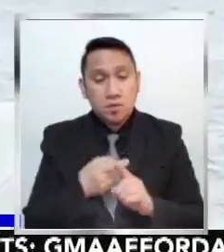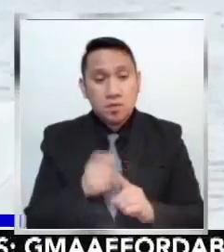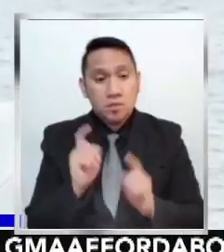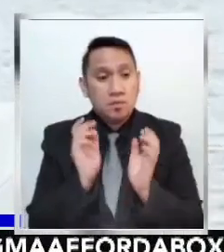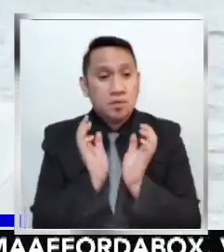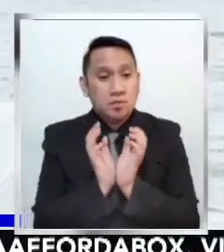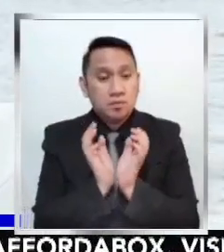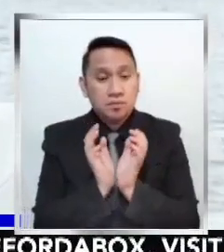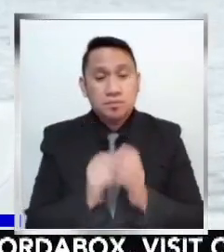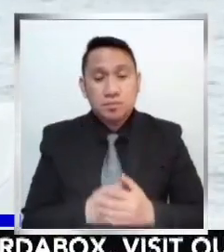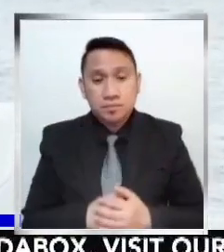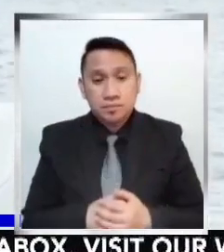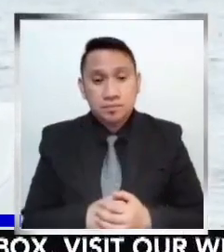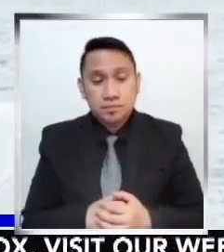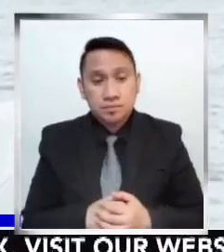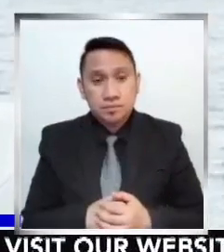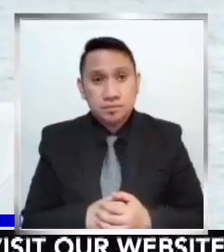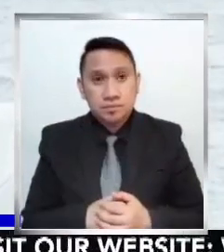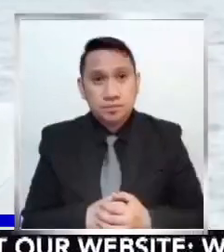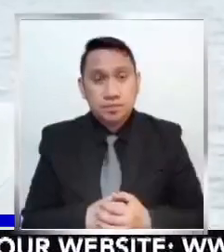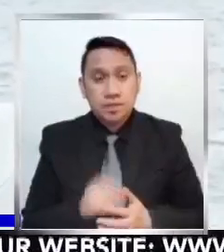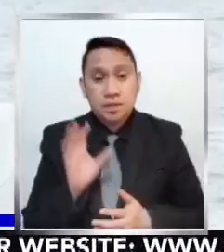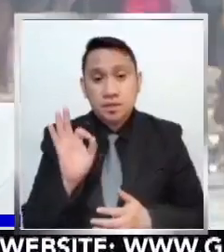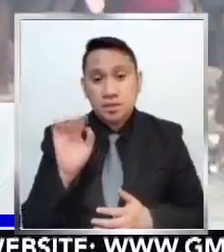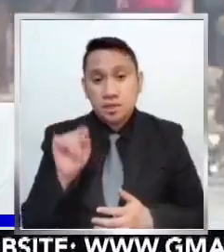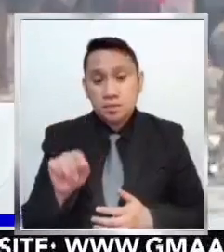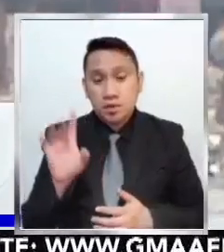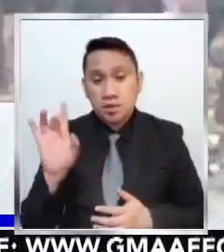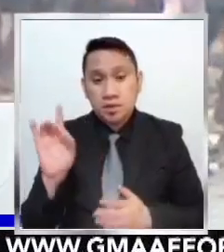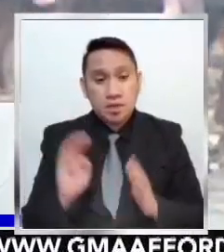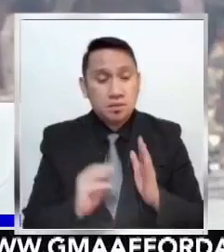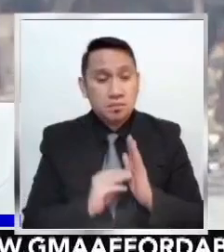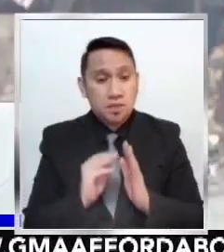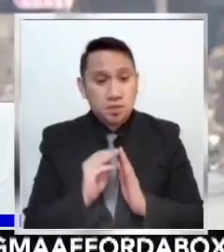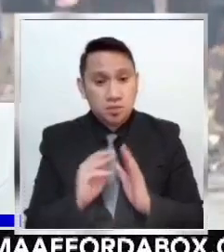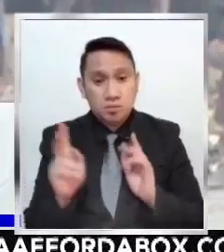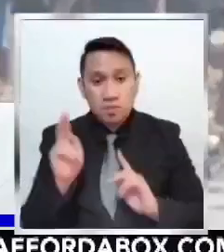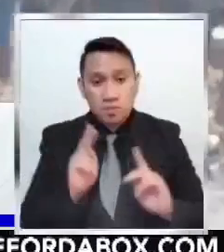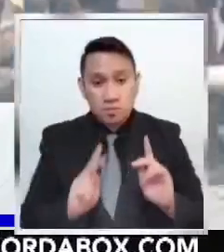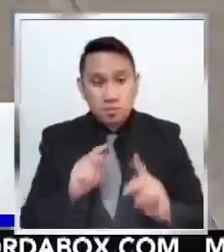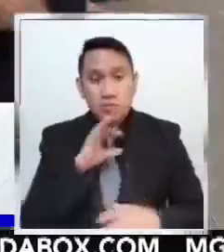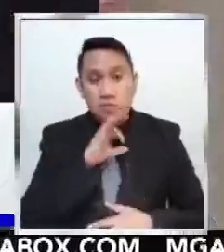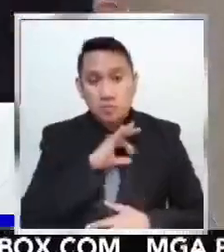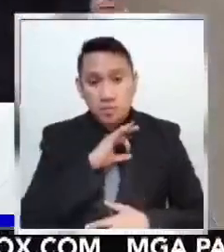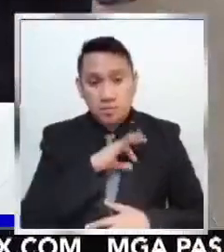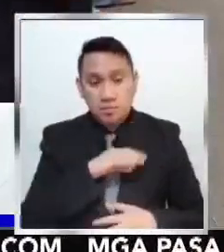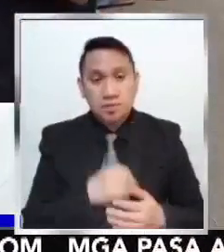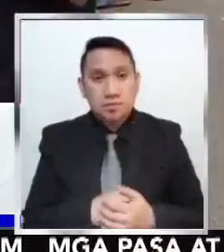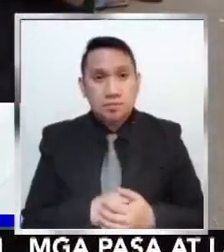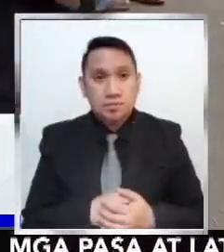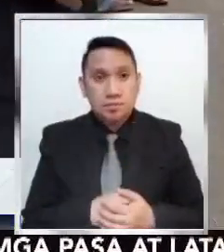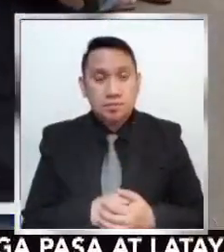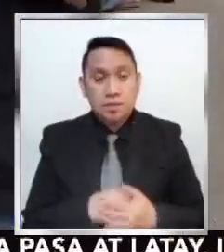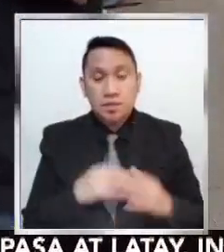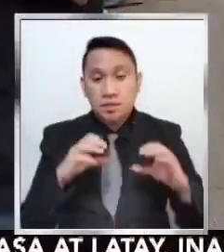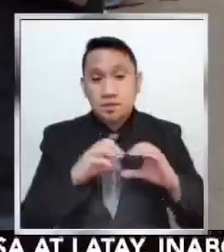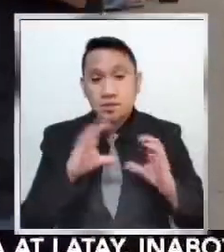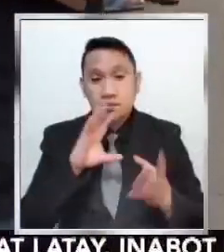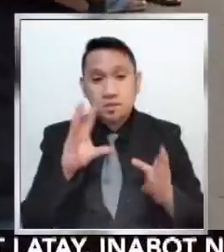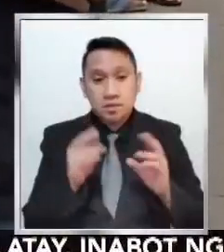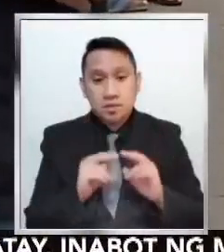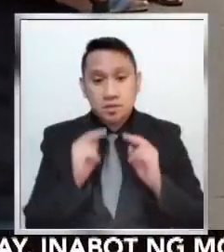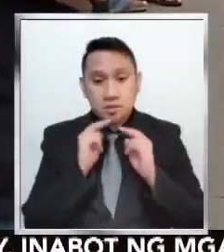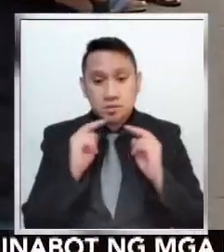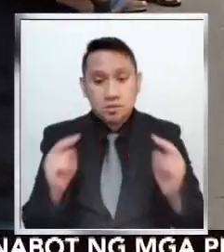Development. Nasa 9.8 million beneficiaries ang makikinabang sa nasabing pondo. Para sa GMA Integrated News,